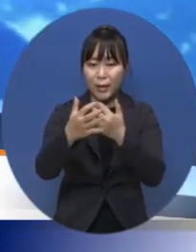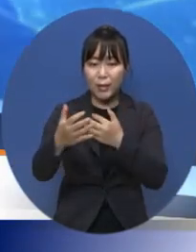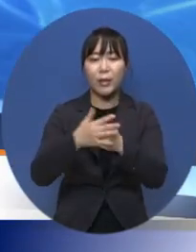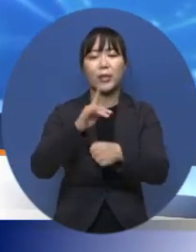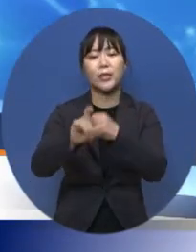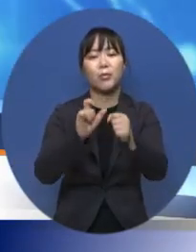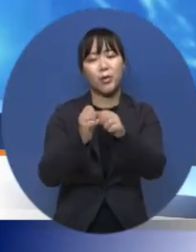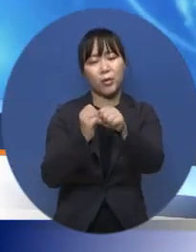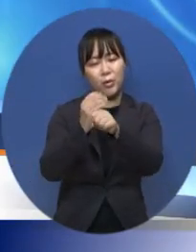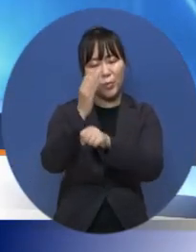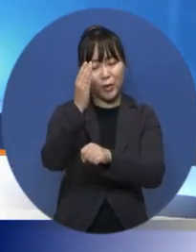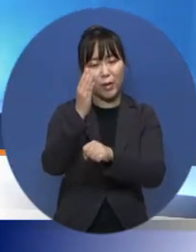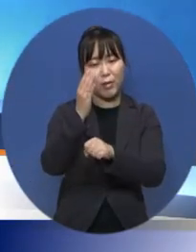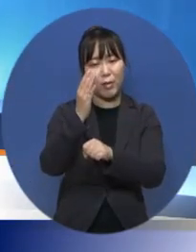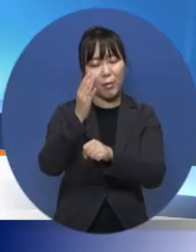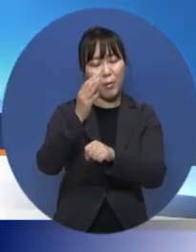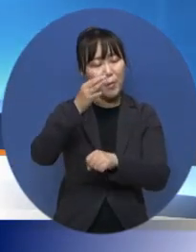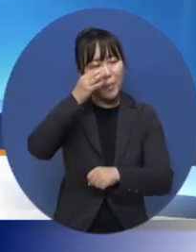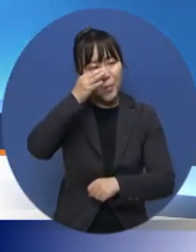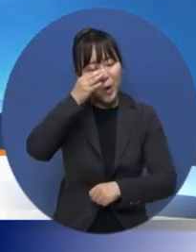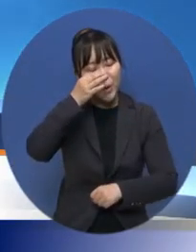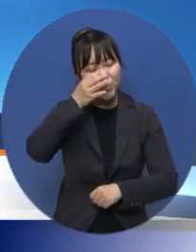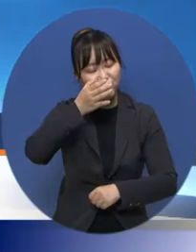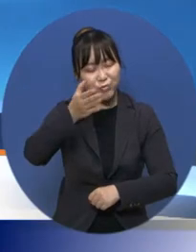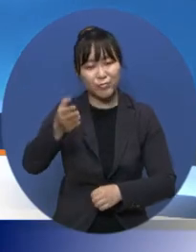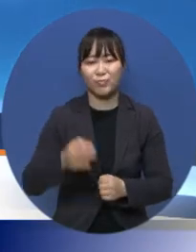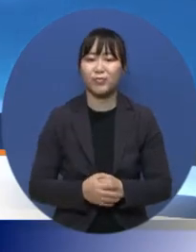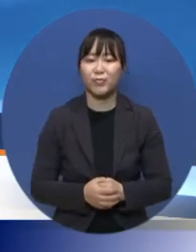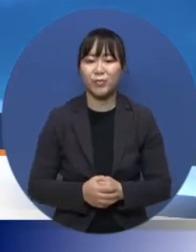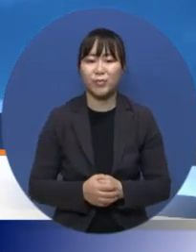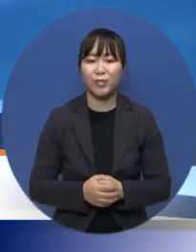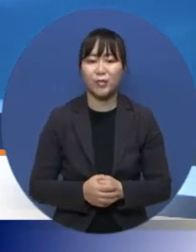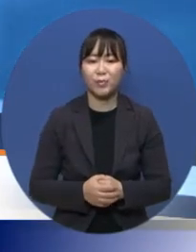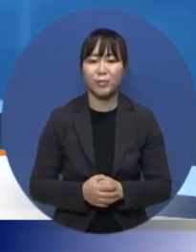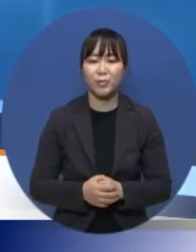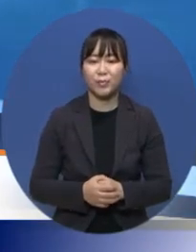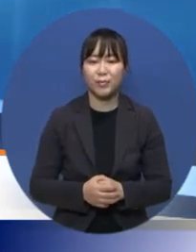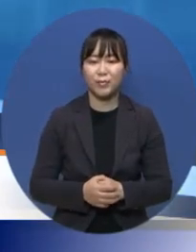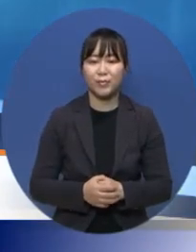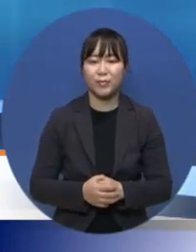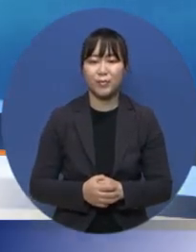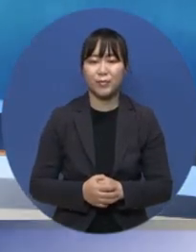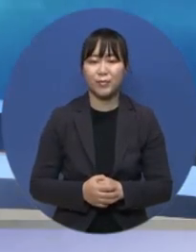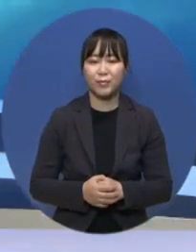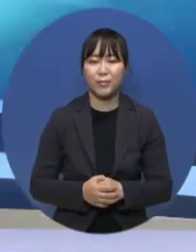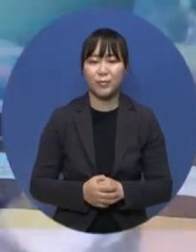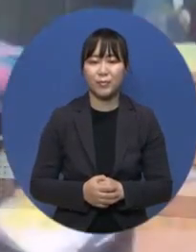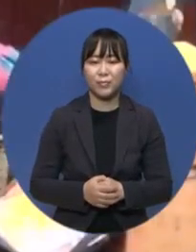15년이 넘는 시간 동안 무대를 꾸미고 있는데요. 조화영 리포터가 소개합니다.